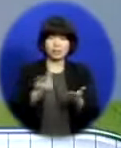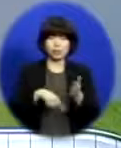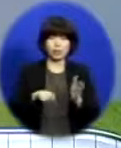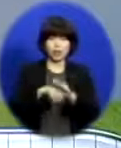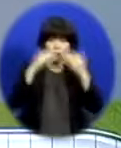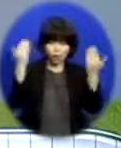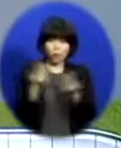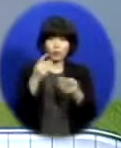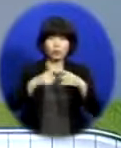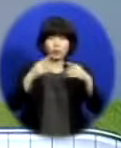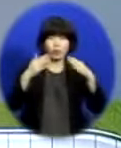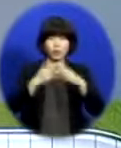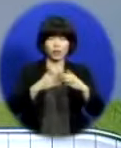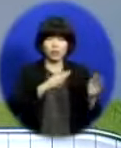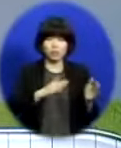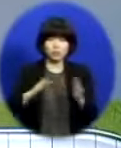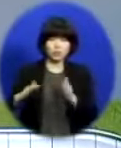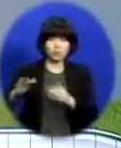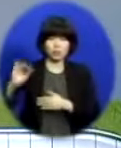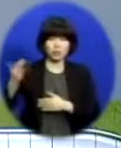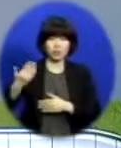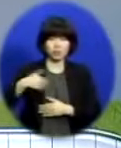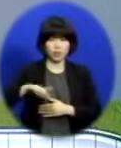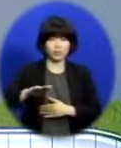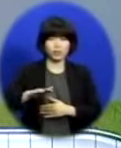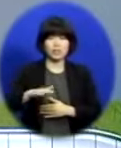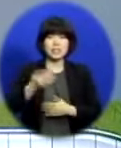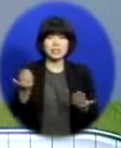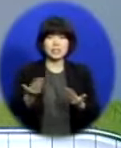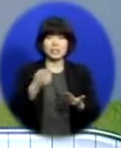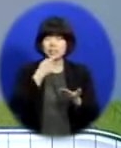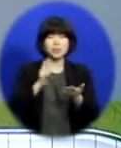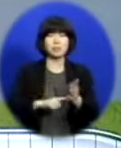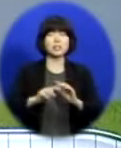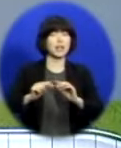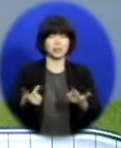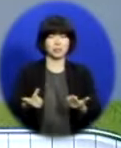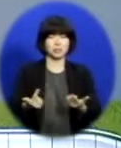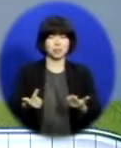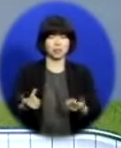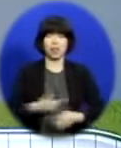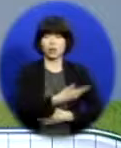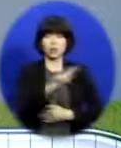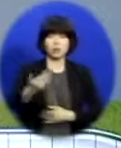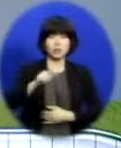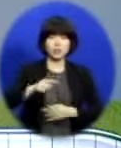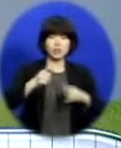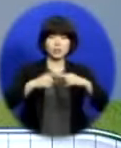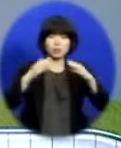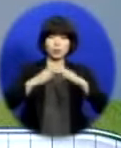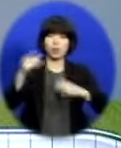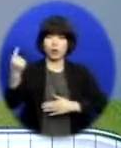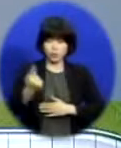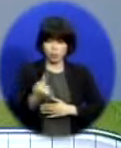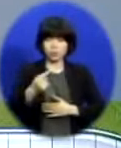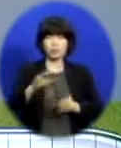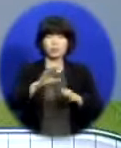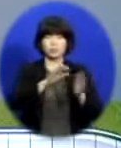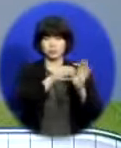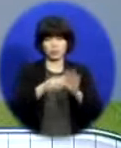교회가 준비되어져 있는 이런 경우가 쉽지 않습니다 여러분들은이 교회에 나오면서